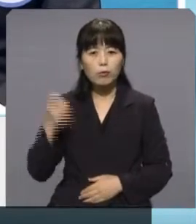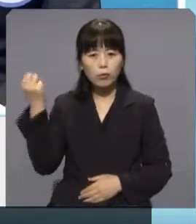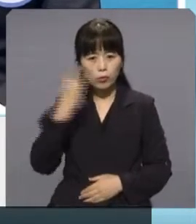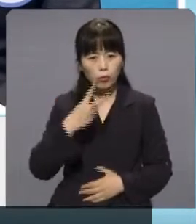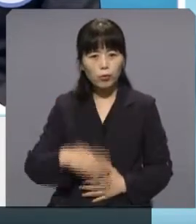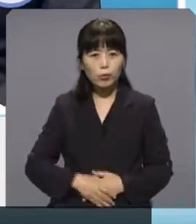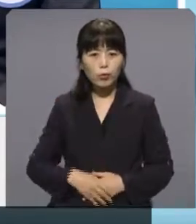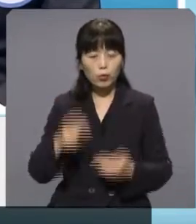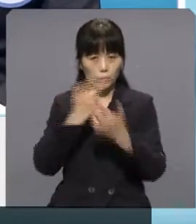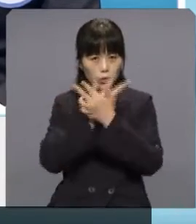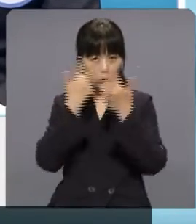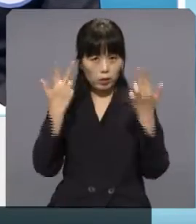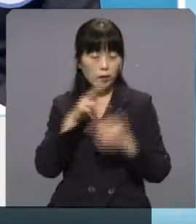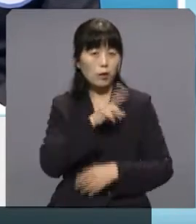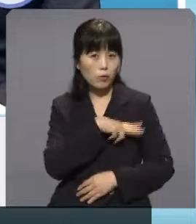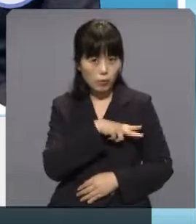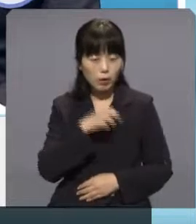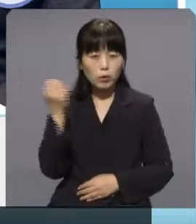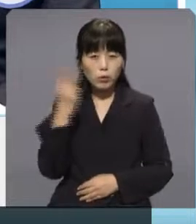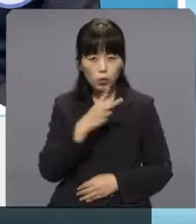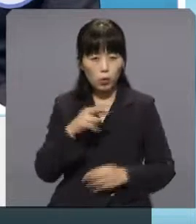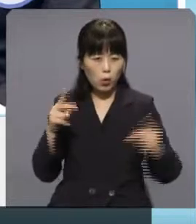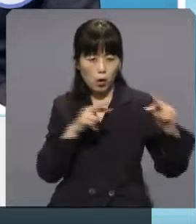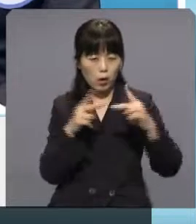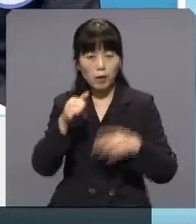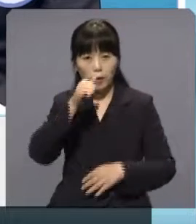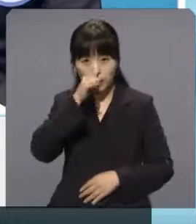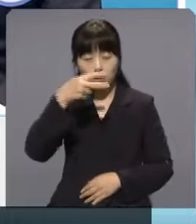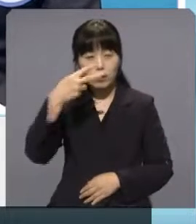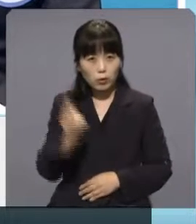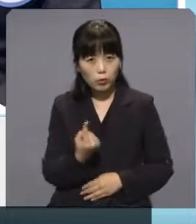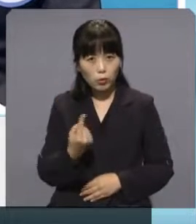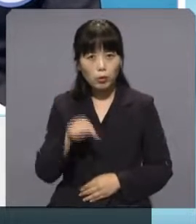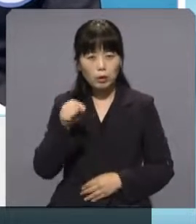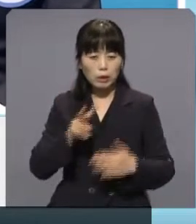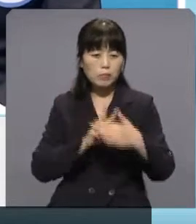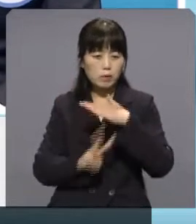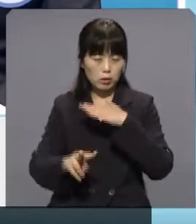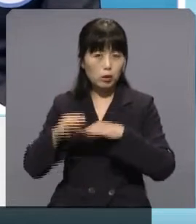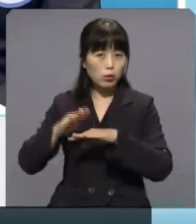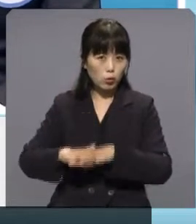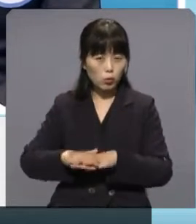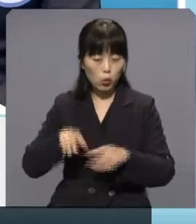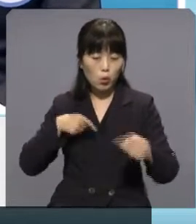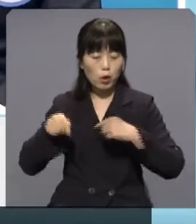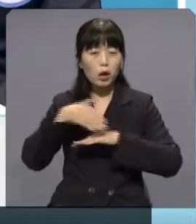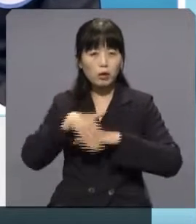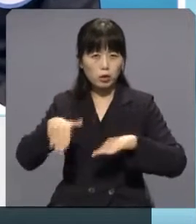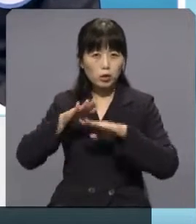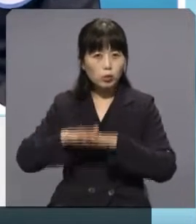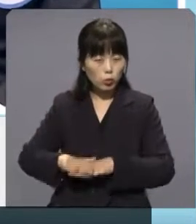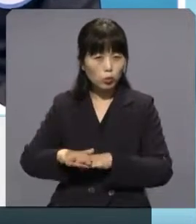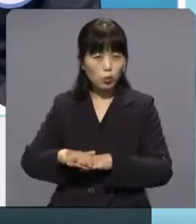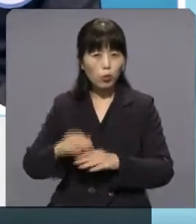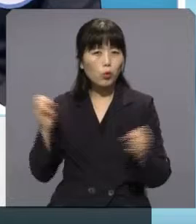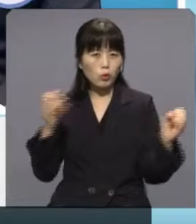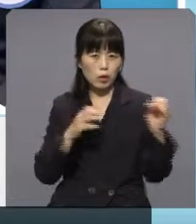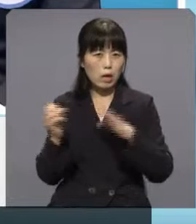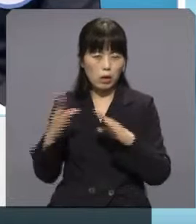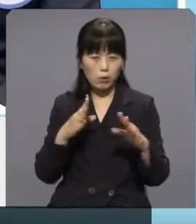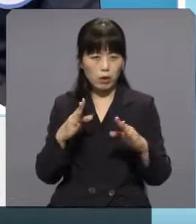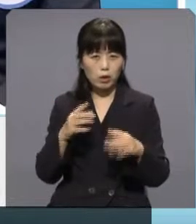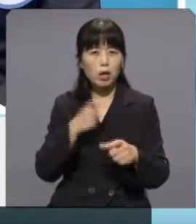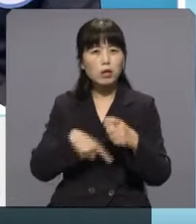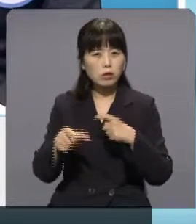이제 이재명 이제 의원하고 뭐 공방을 벌이더라도 그 비전을 놓고 또는 정책을 놓고 서로 이야기를 나누는